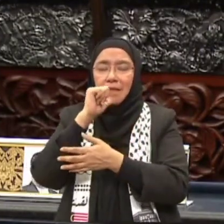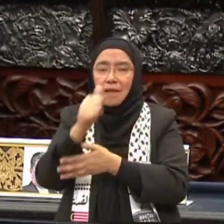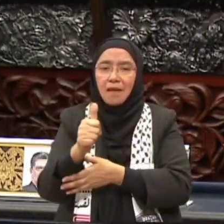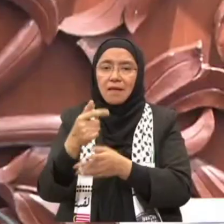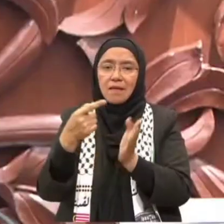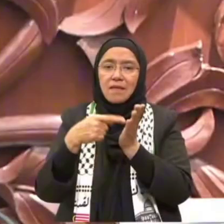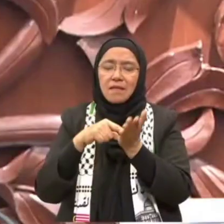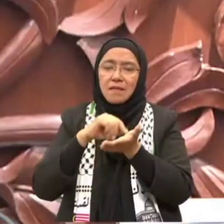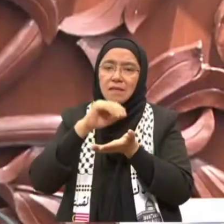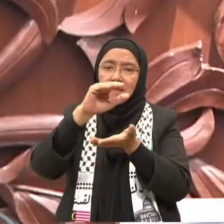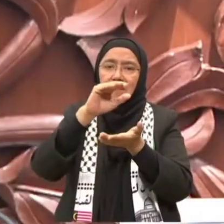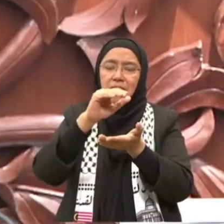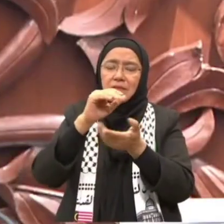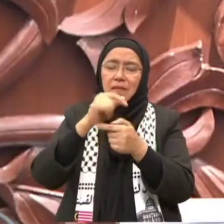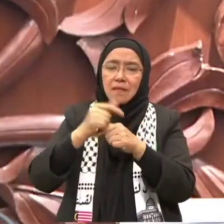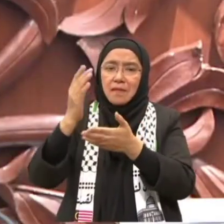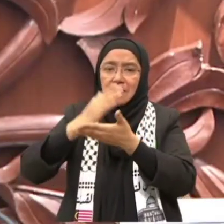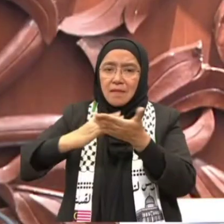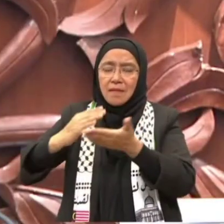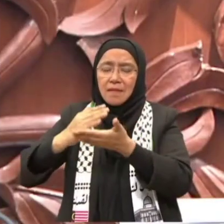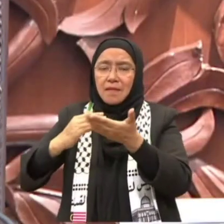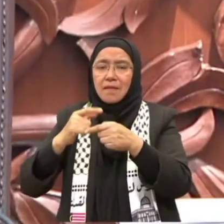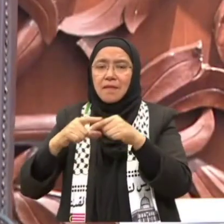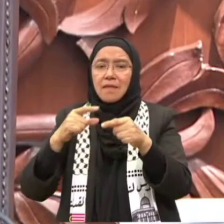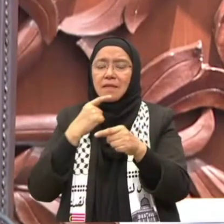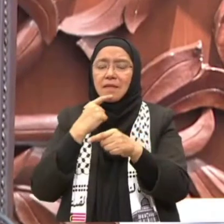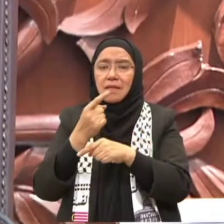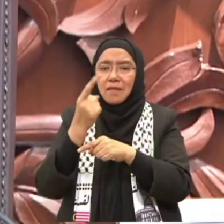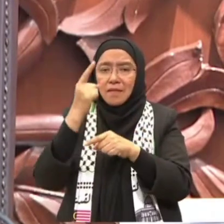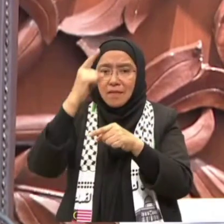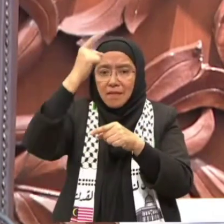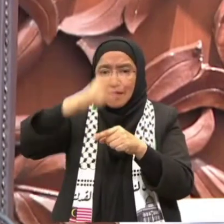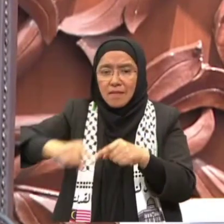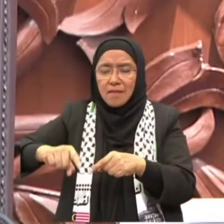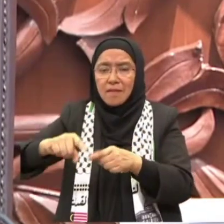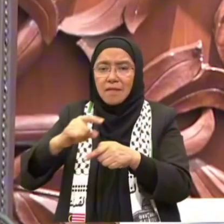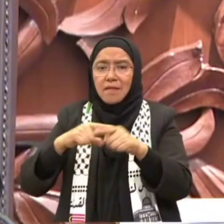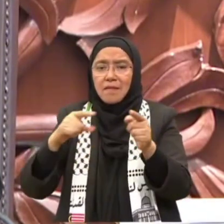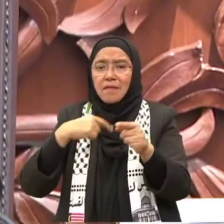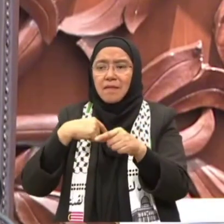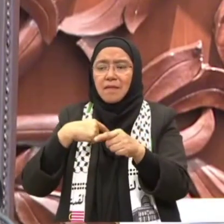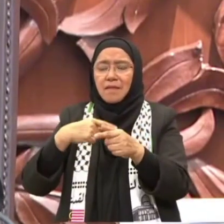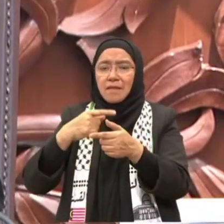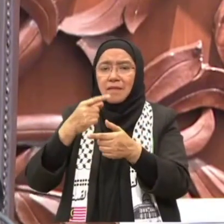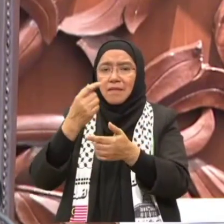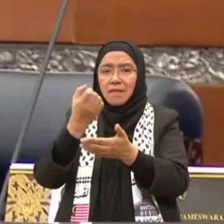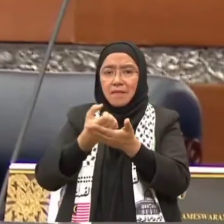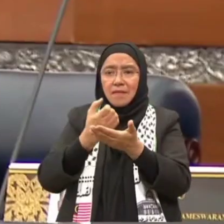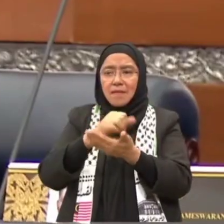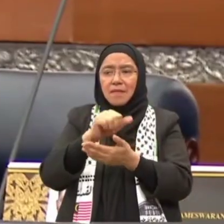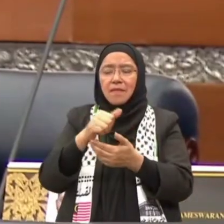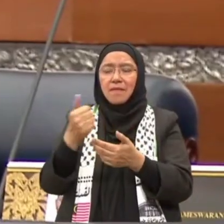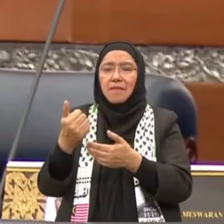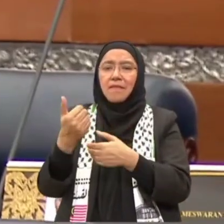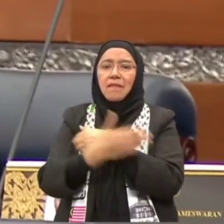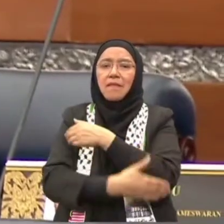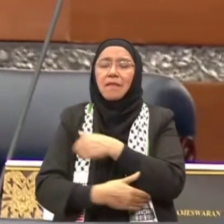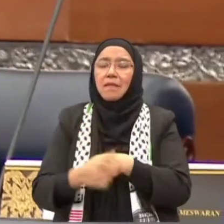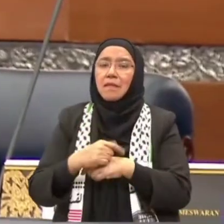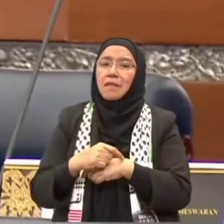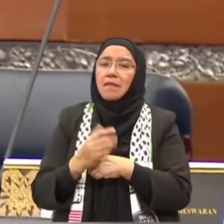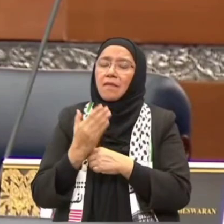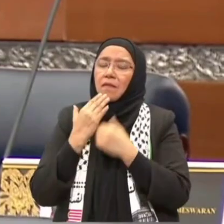Yang di-Pertua. Soalan tambahan Yang Berhormat Kota Melaka. Terima kasih ya, Terima kasih Speaker. Terima kasih kepada